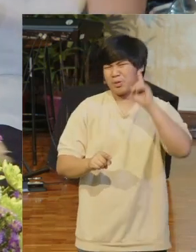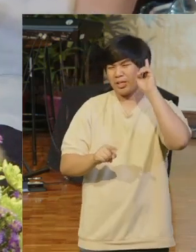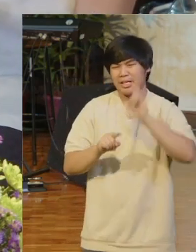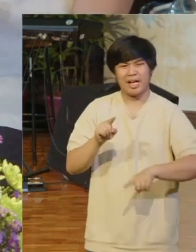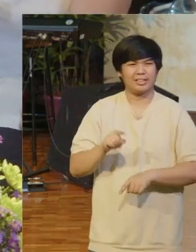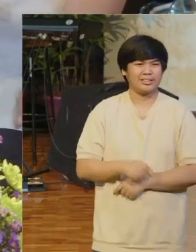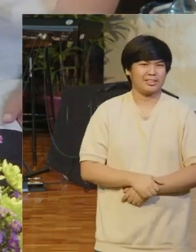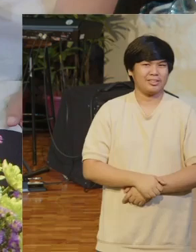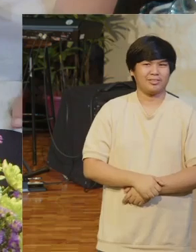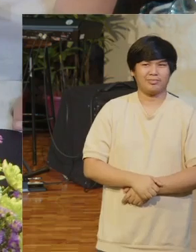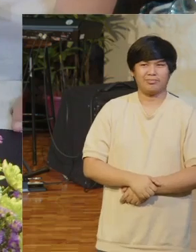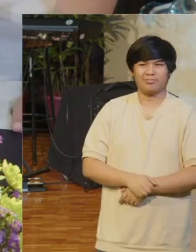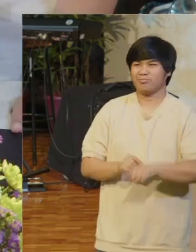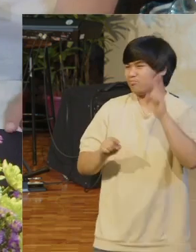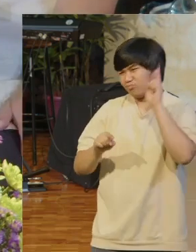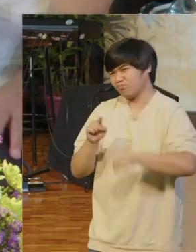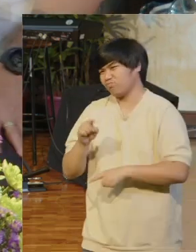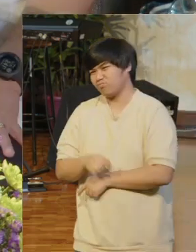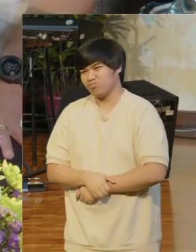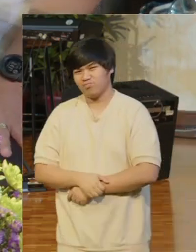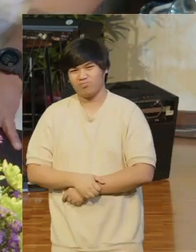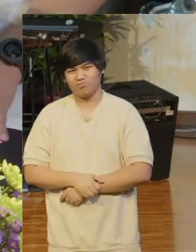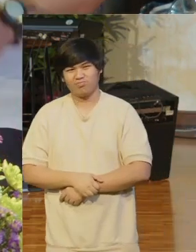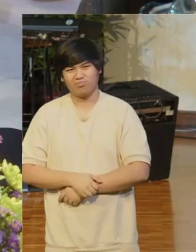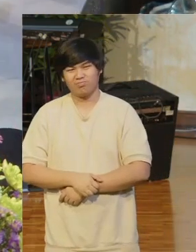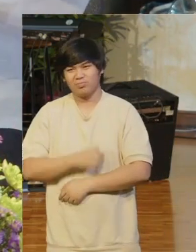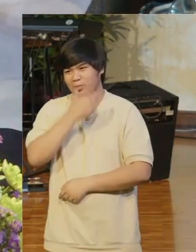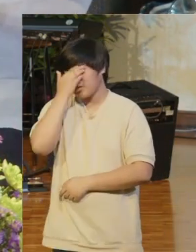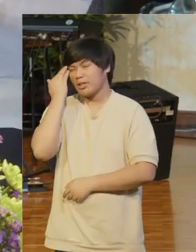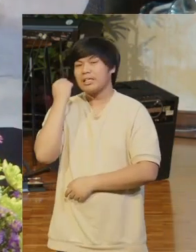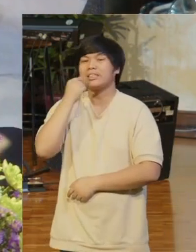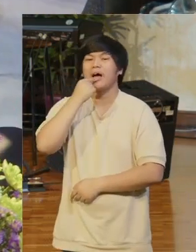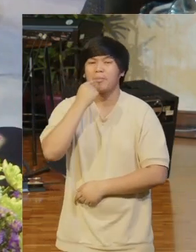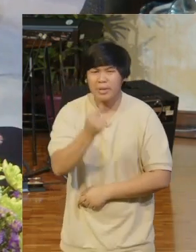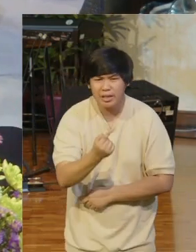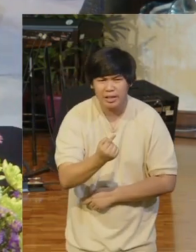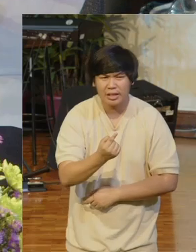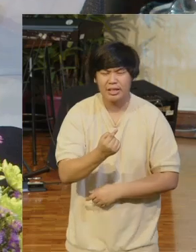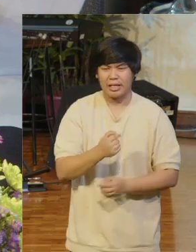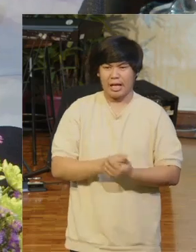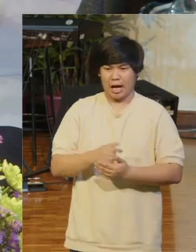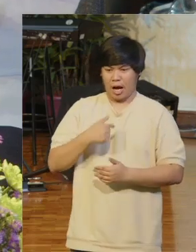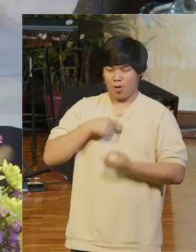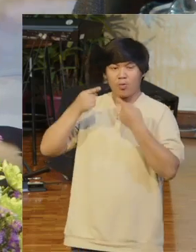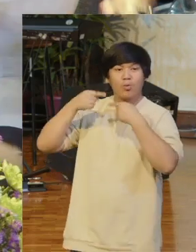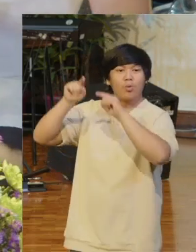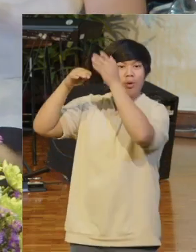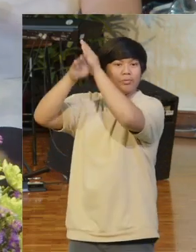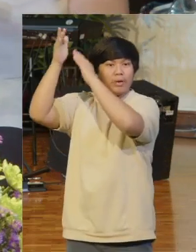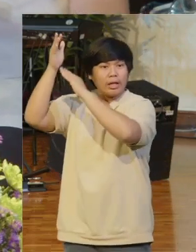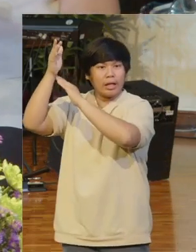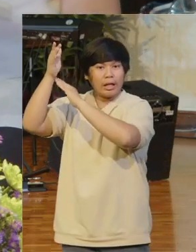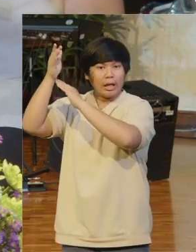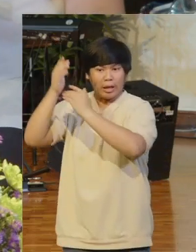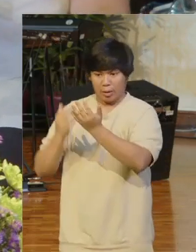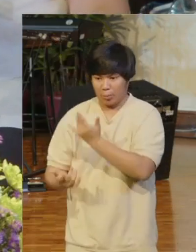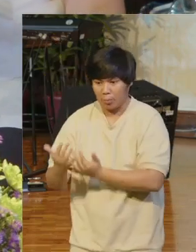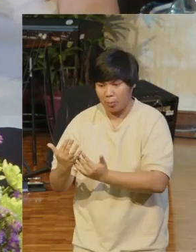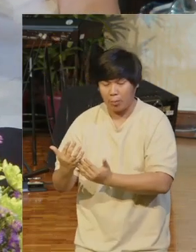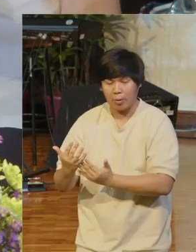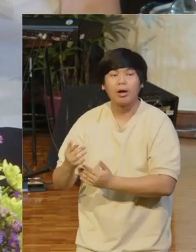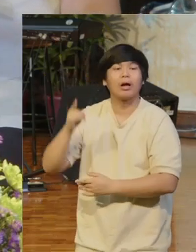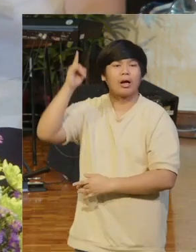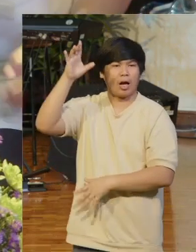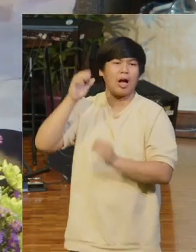na ikay wala roon? Sabi niya. Tapos sinabi nga niya, kung ako'y pupunta sa langit, nandun ka. Kung ako'y pupunta sa Sheol, nandun